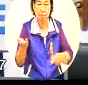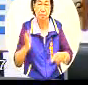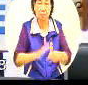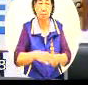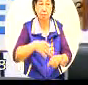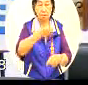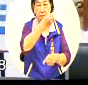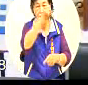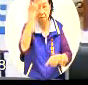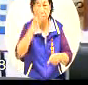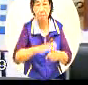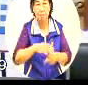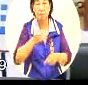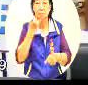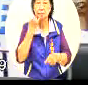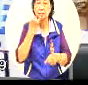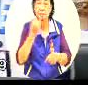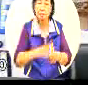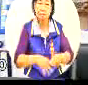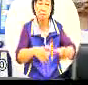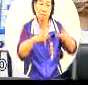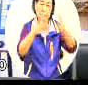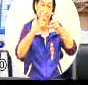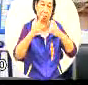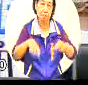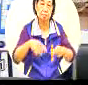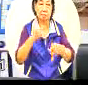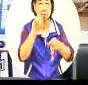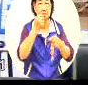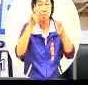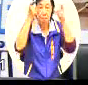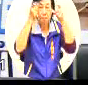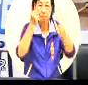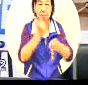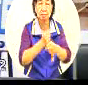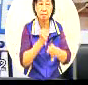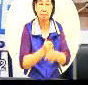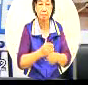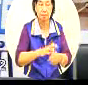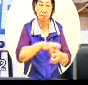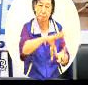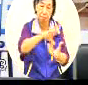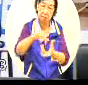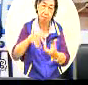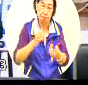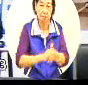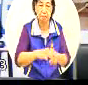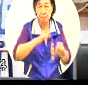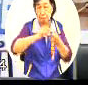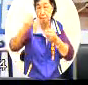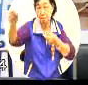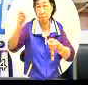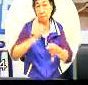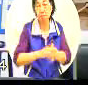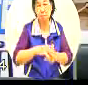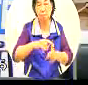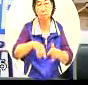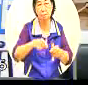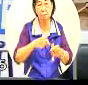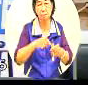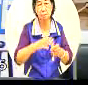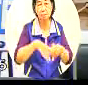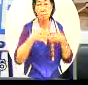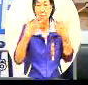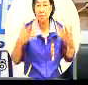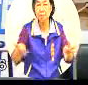够落叶归根。世界上最遥远的距离，很多的妈妈或是很